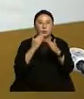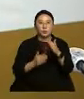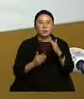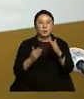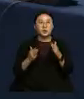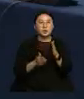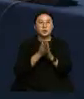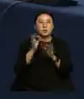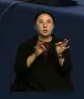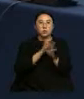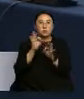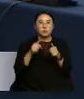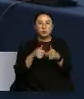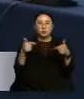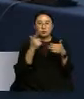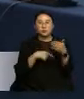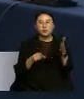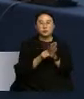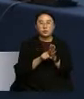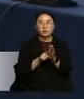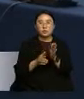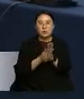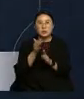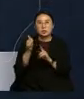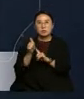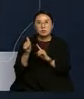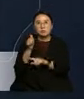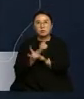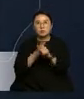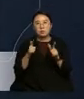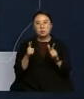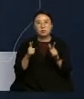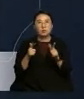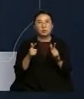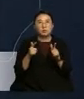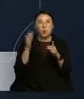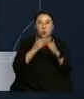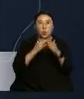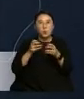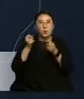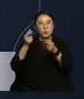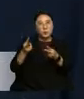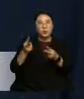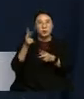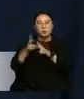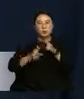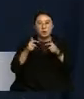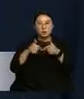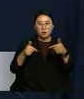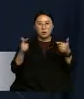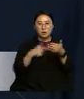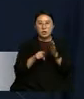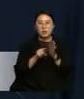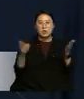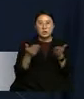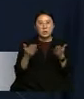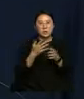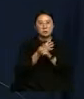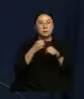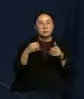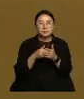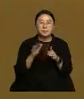시장경제 질서 확립을 위해 경기도와 경기도 시장 군수 협의회 는 경기도 00 배달 플랫폼 사업 활성화를 위한 업무협약을